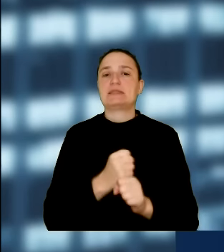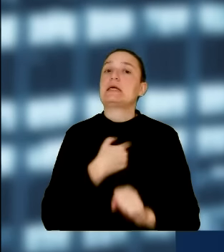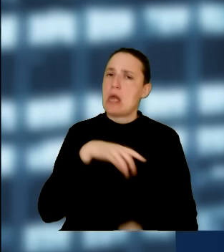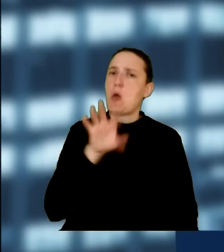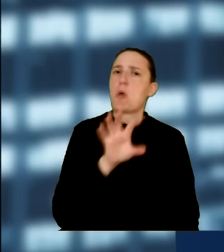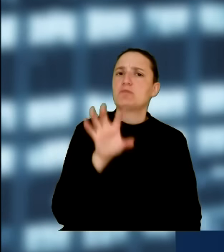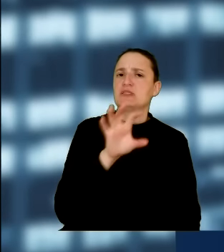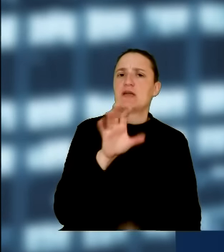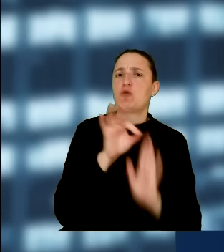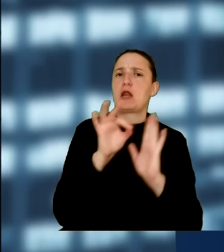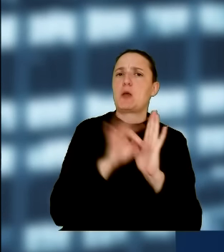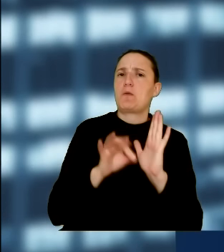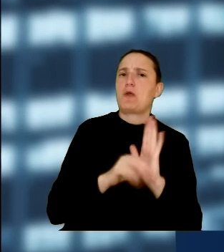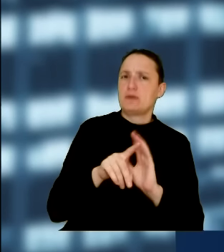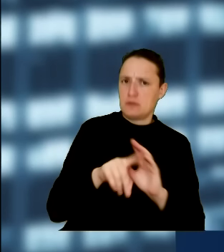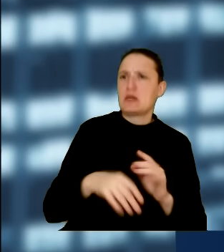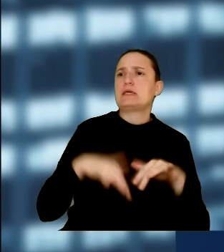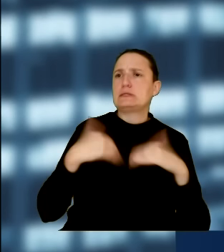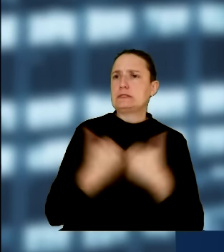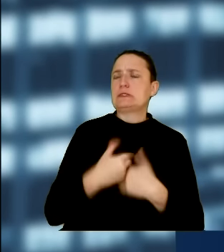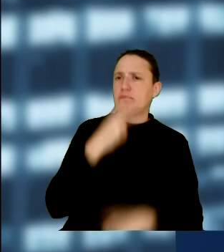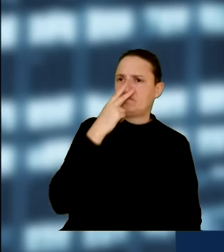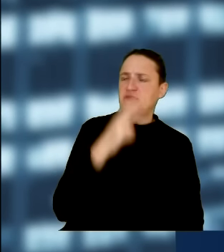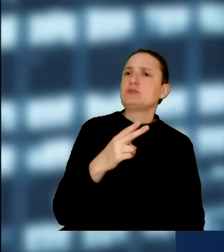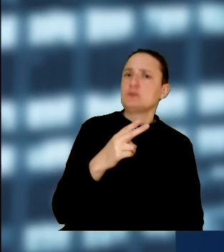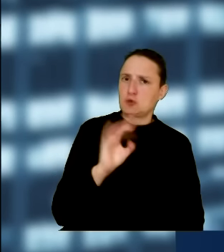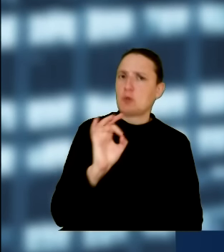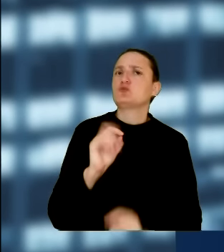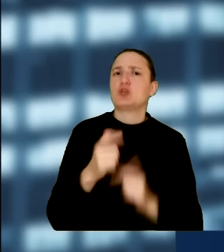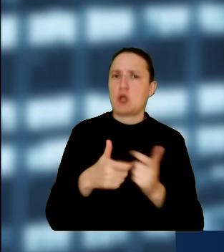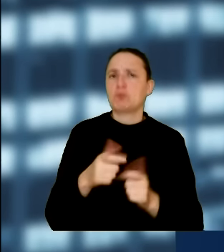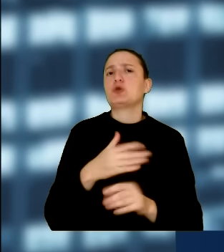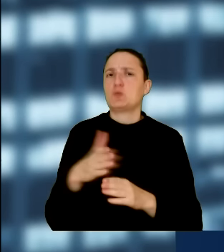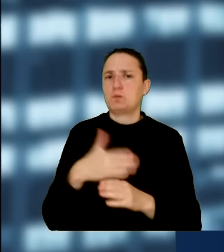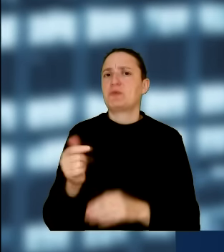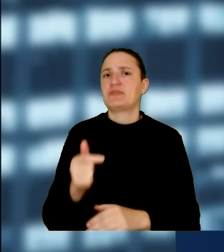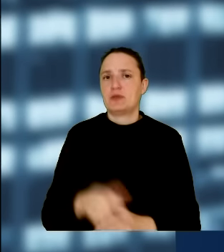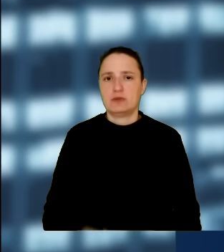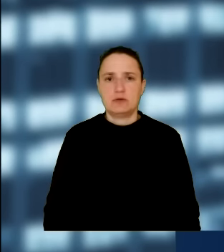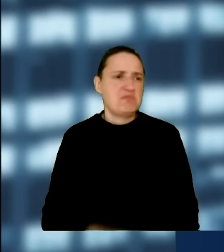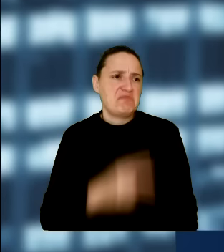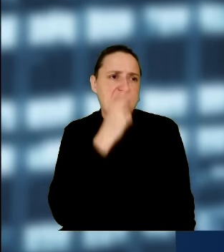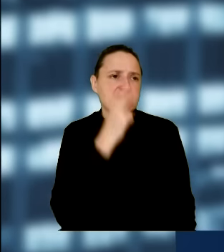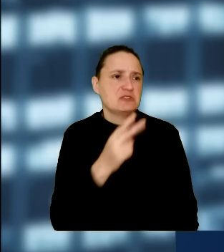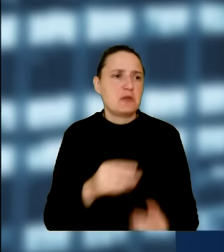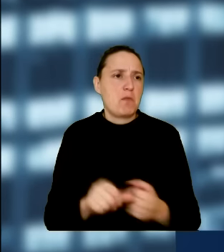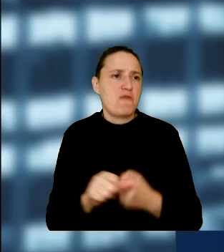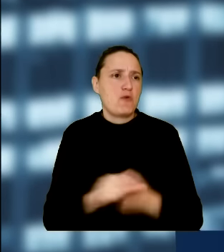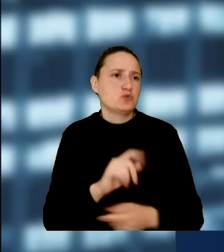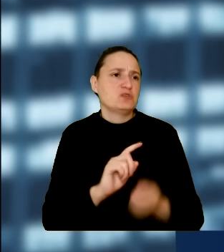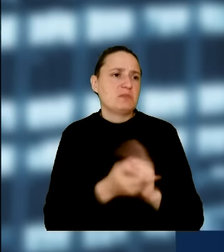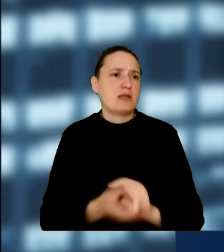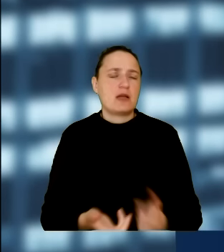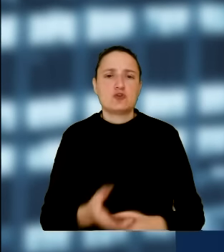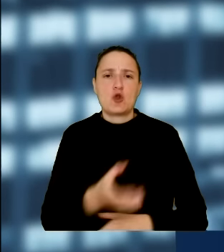regularnie, bo siedzę w ławach sejmowych i bardzo to dobrze robi. Powinien kontynuować. Nie widzę powodu, żeby go zmieniać. Zobaczymy, jakie będą